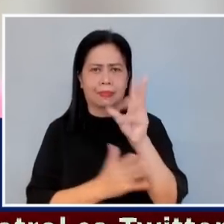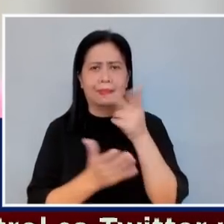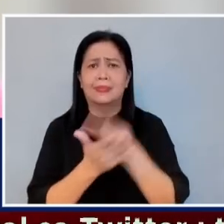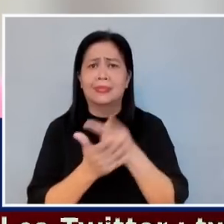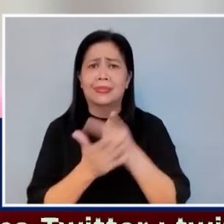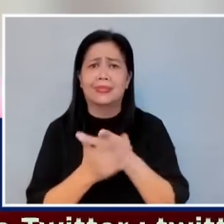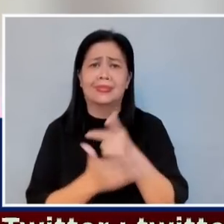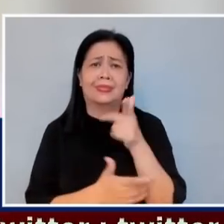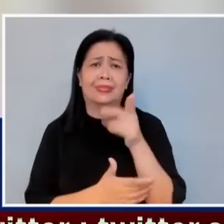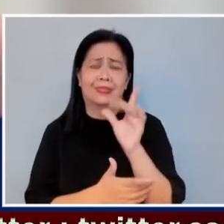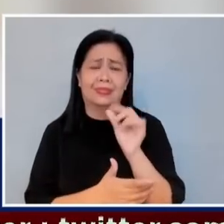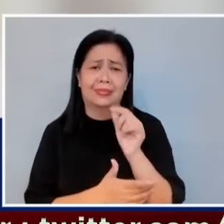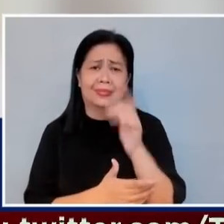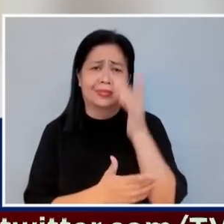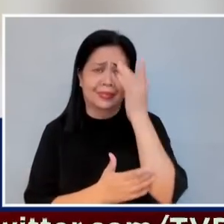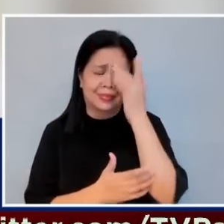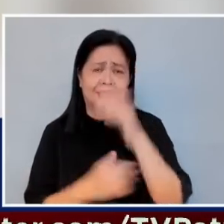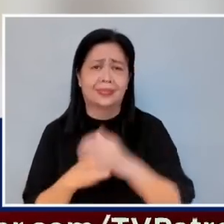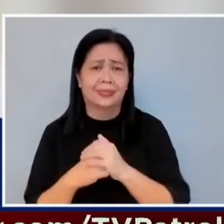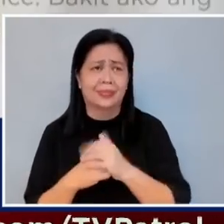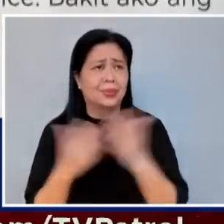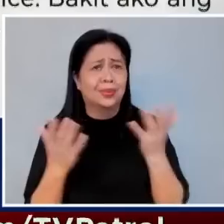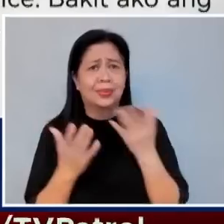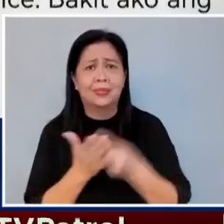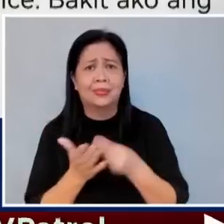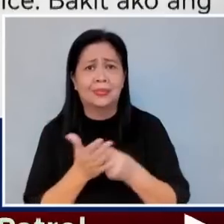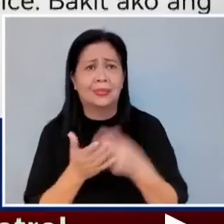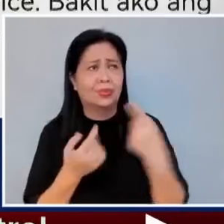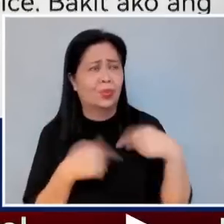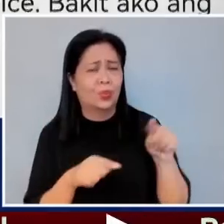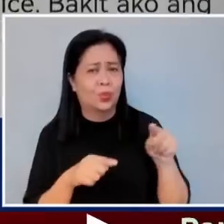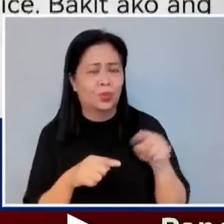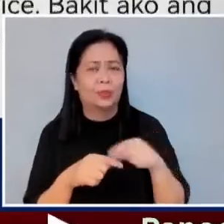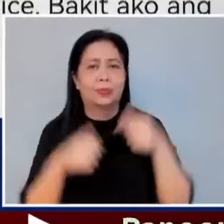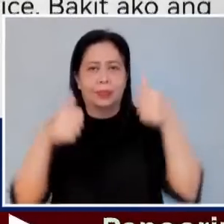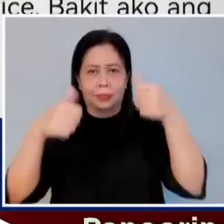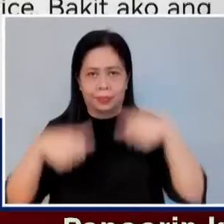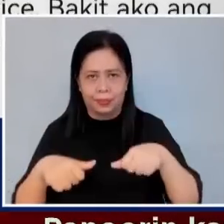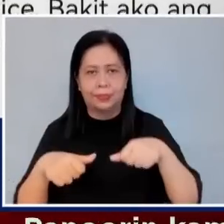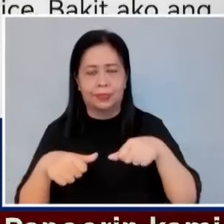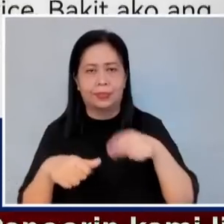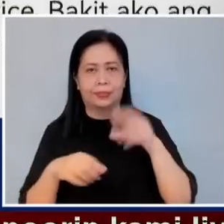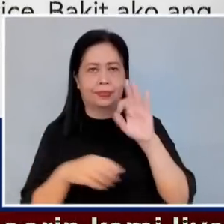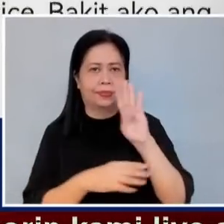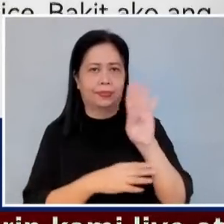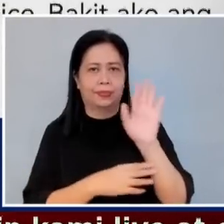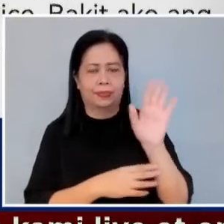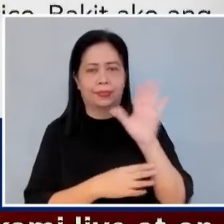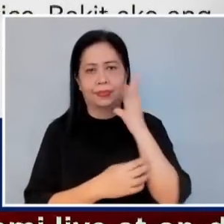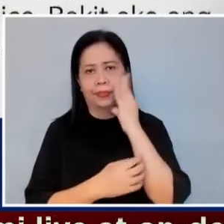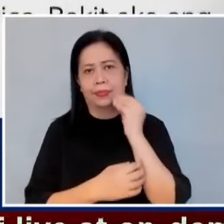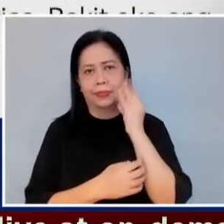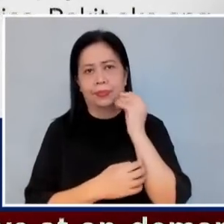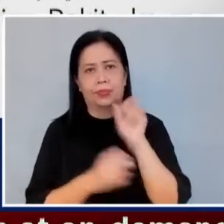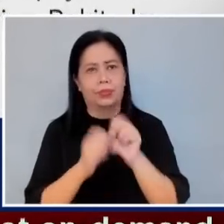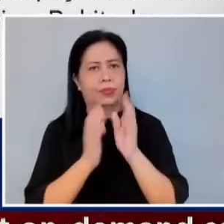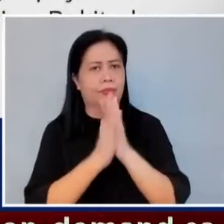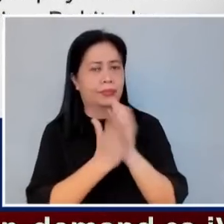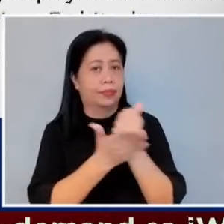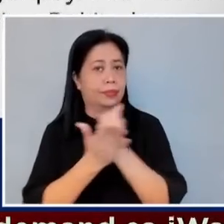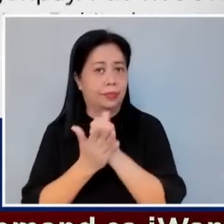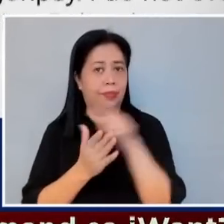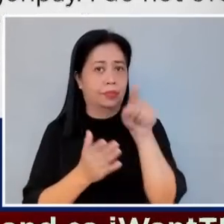20 centavos. Where did the money go? Nag-post si Valerie sa Facebook ng kanyang karanasan para humingi ng tulong sa